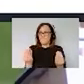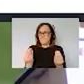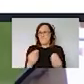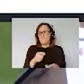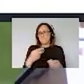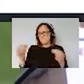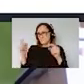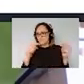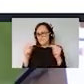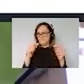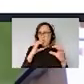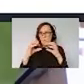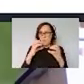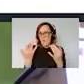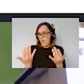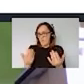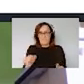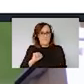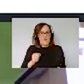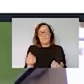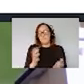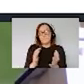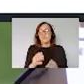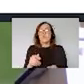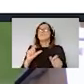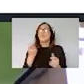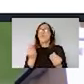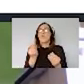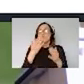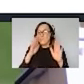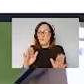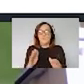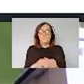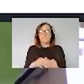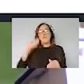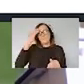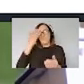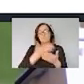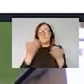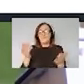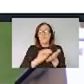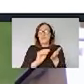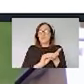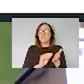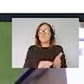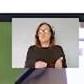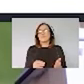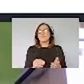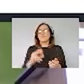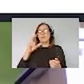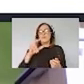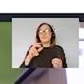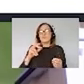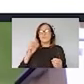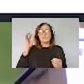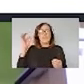przez niego komunikujecie też. To jest istotne. Co jeszcze Państwu pokażę? Wiem, że Państwo napisaliście, że Skype